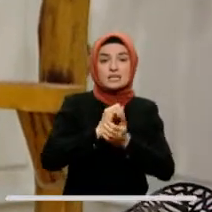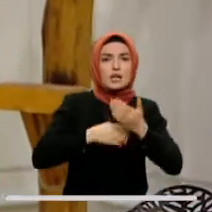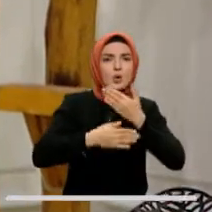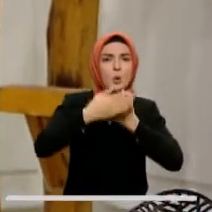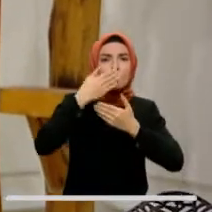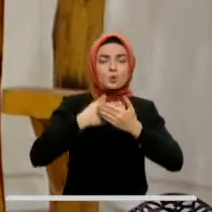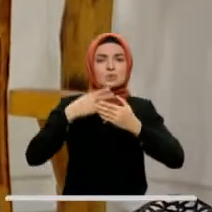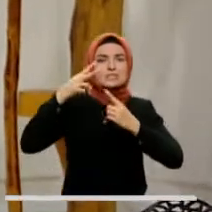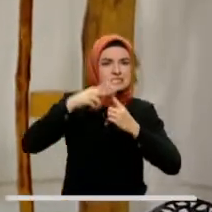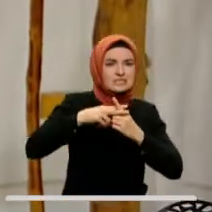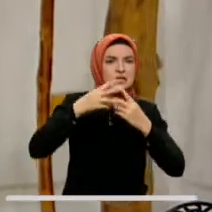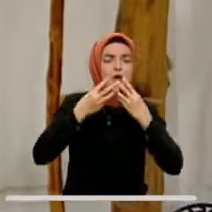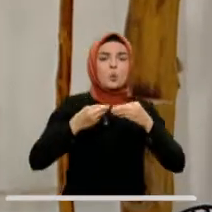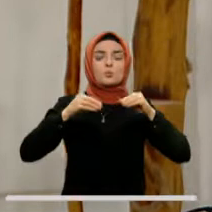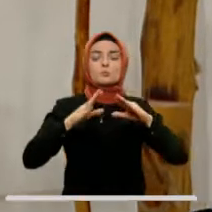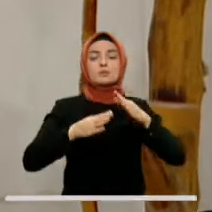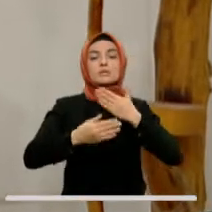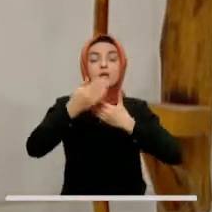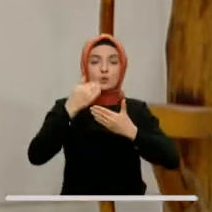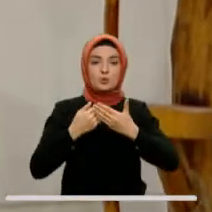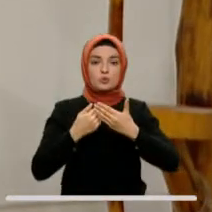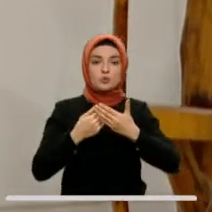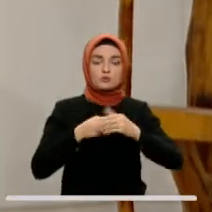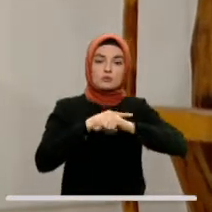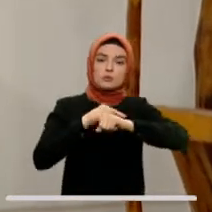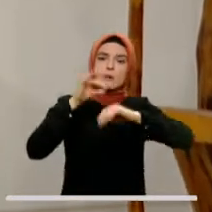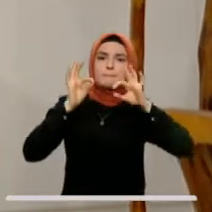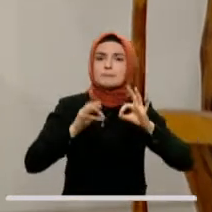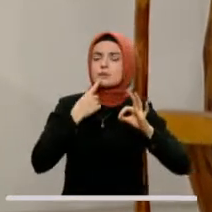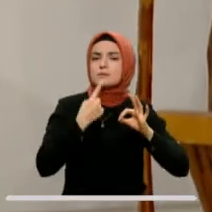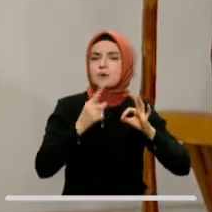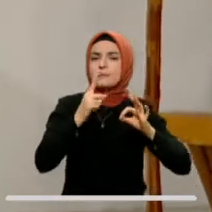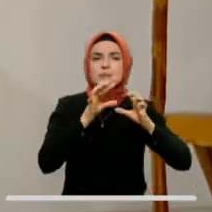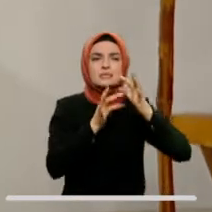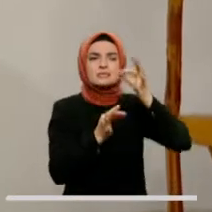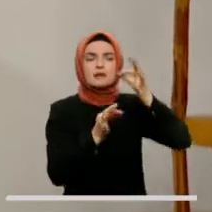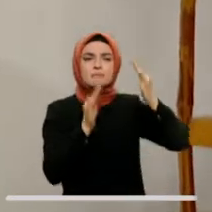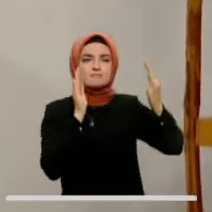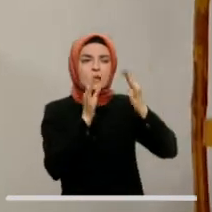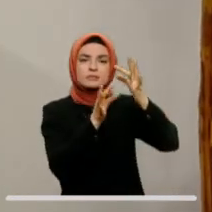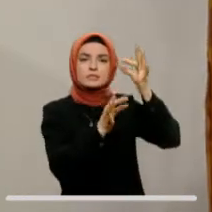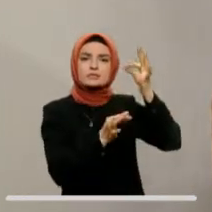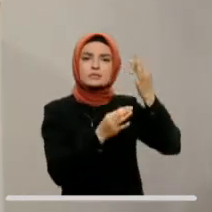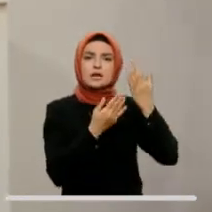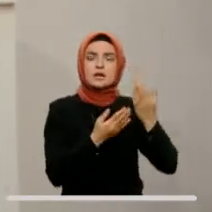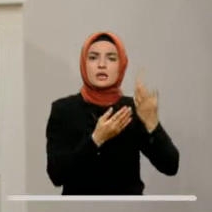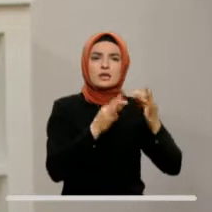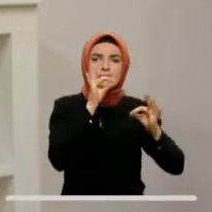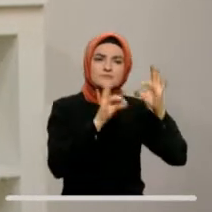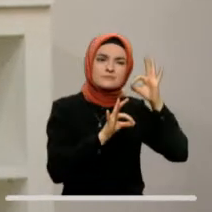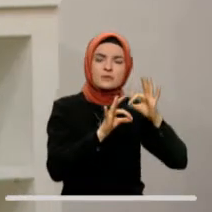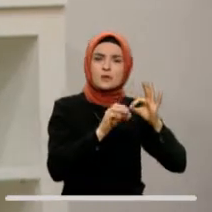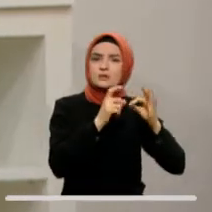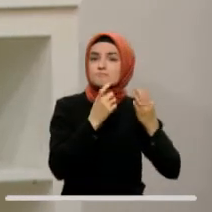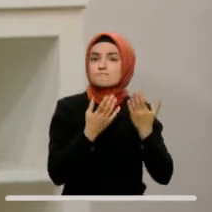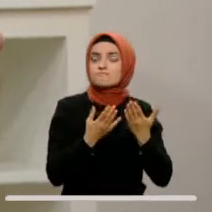aileler dahil olmadan önce mesela süreç öyle başladı diyelim. Bir insanın karşısındaki kişiyi belli anlamda değerlendirebilmesi nereye